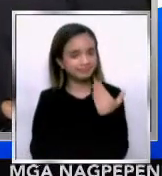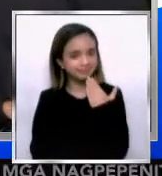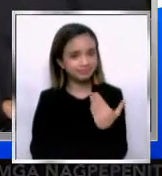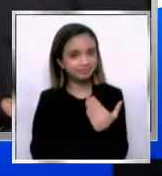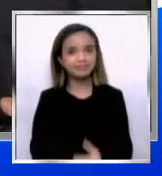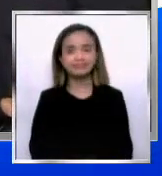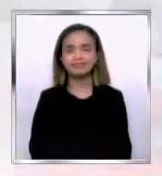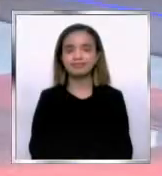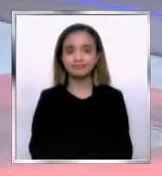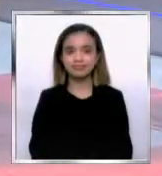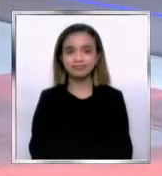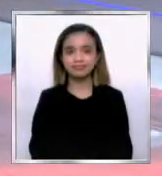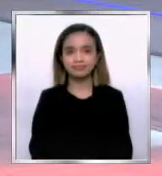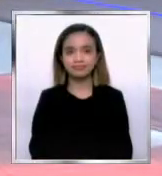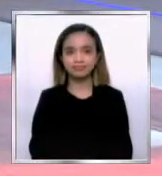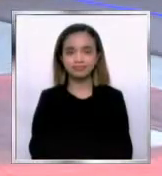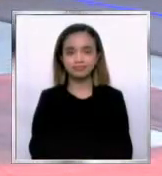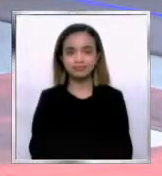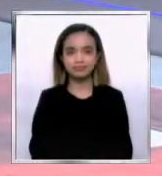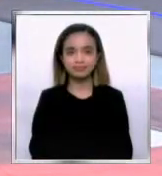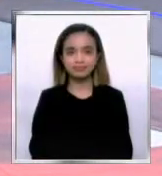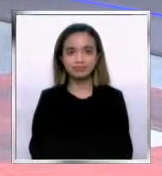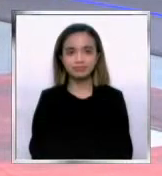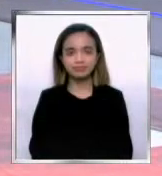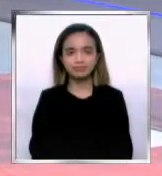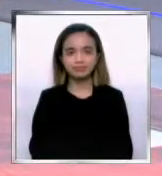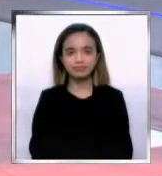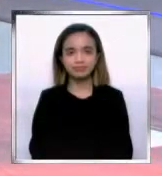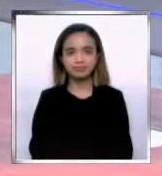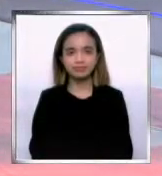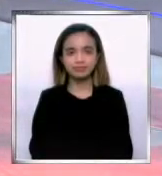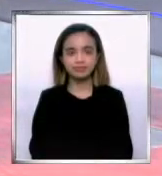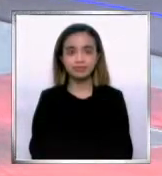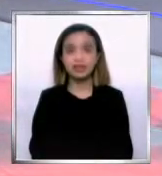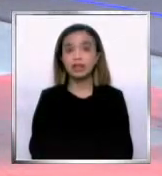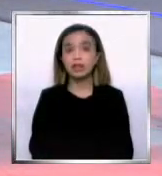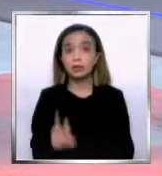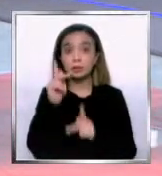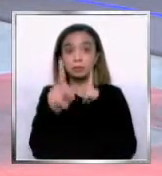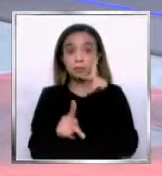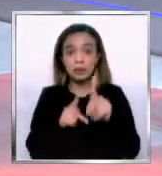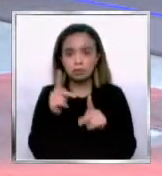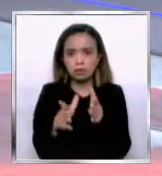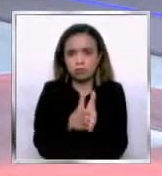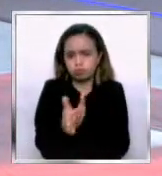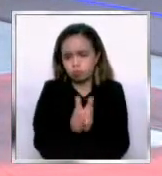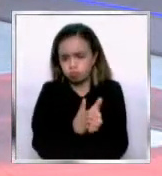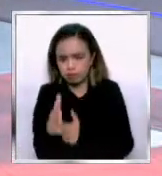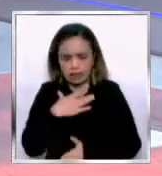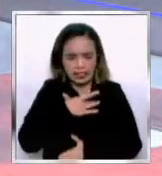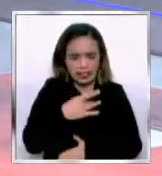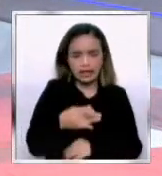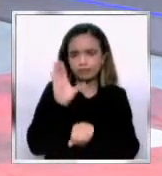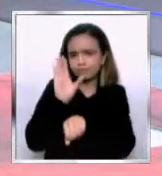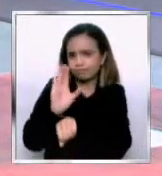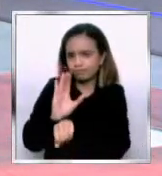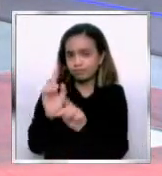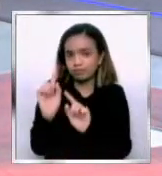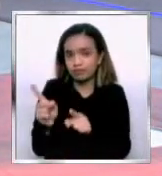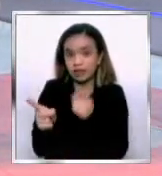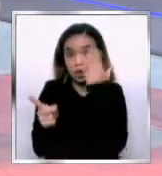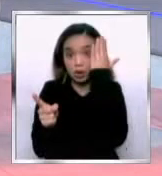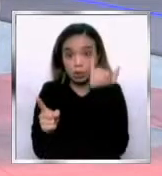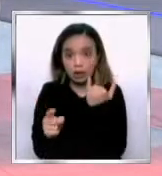Tingkungko. Tila nasa bigdaw ang mga deboto na makapagsimba ngayong Semana Santa, lalo't matapos po ang dalawang taon